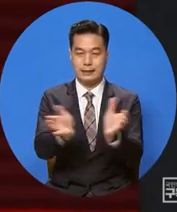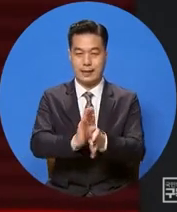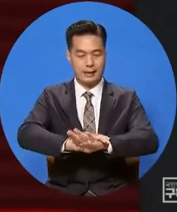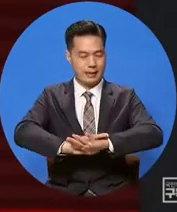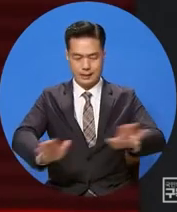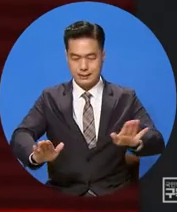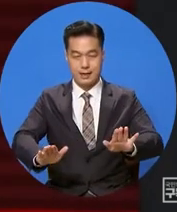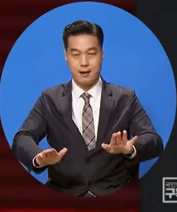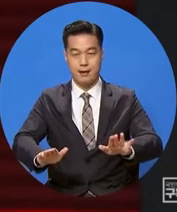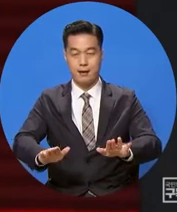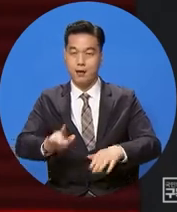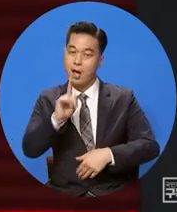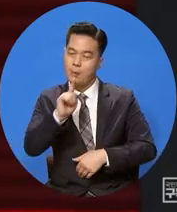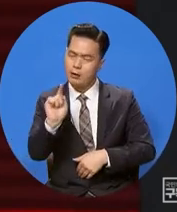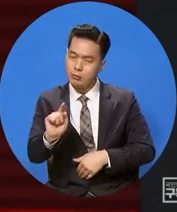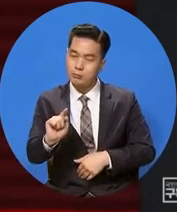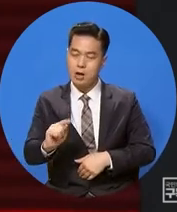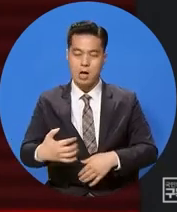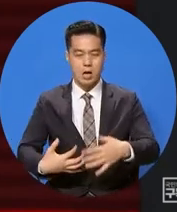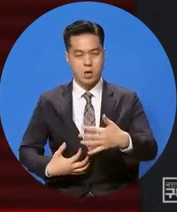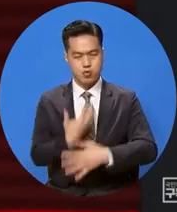거는 그 홧김에 한 거죠?